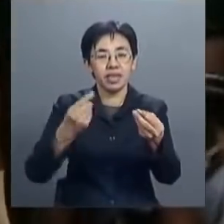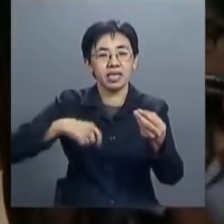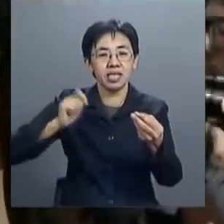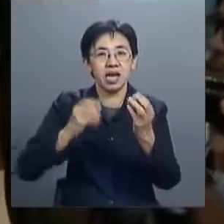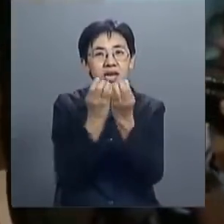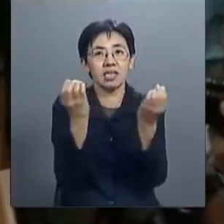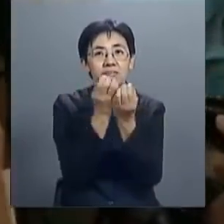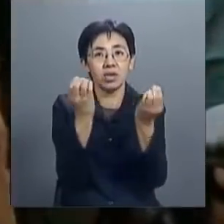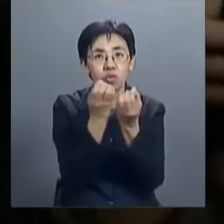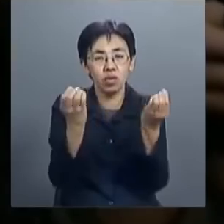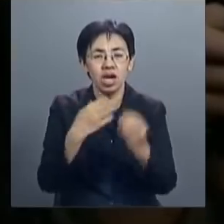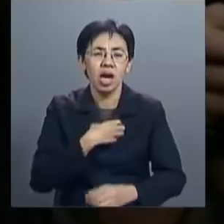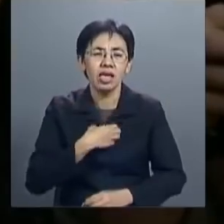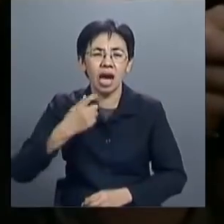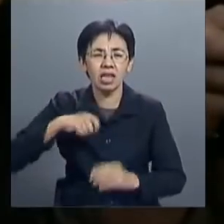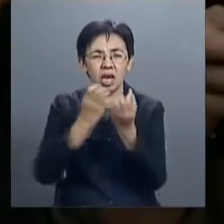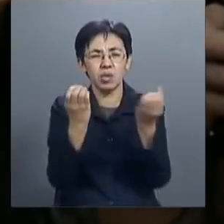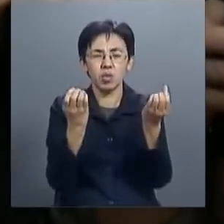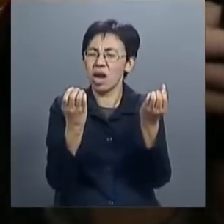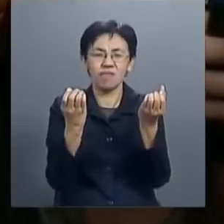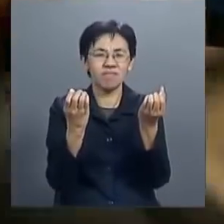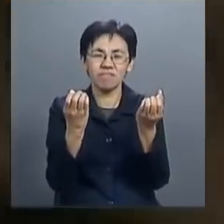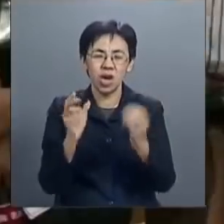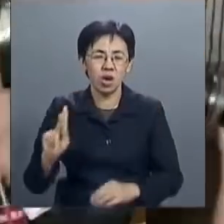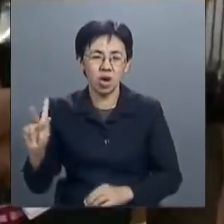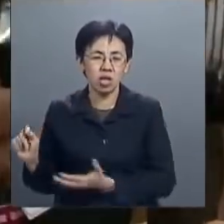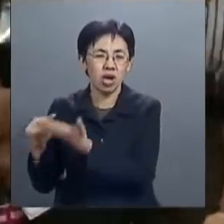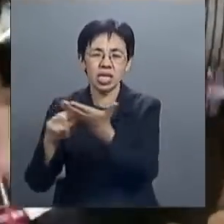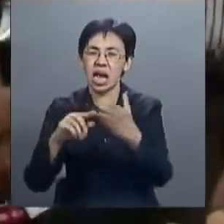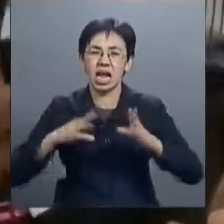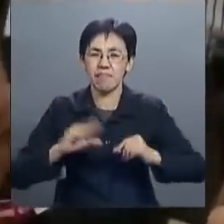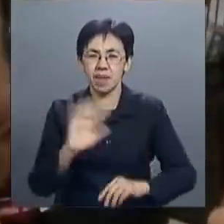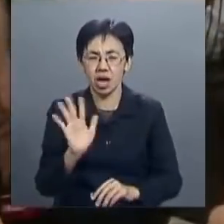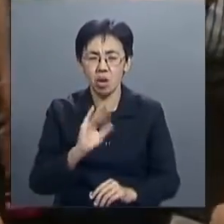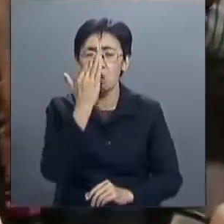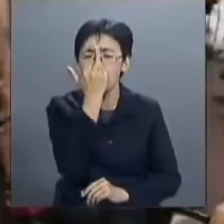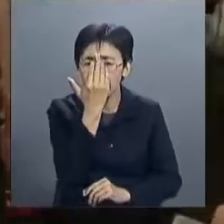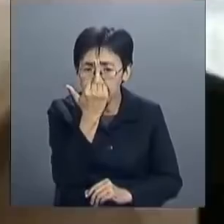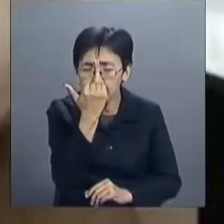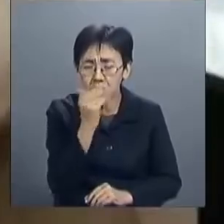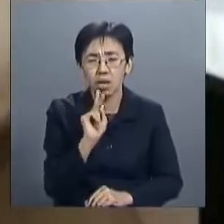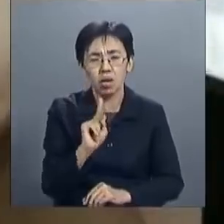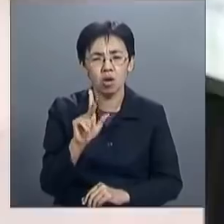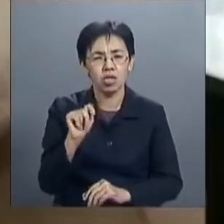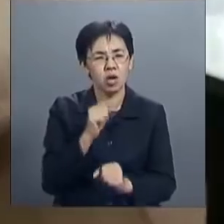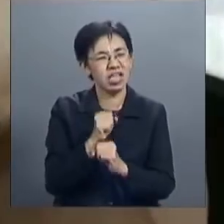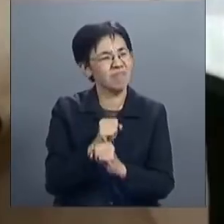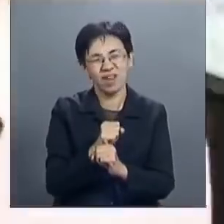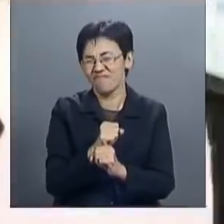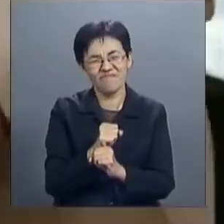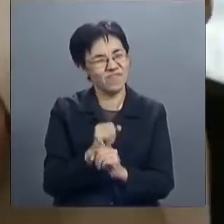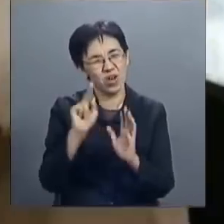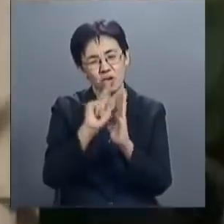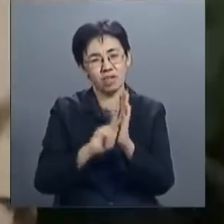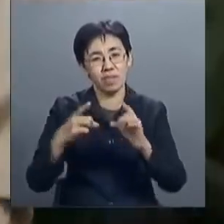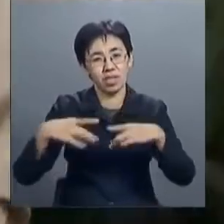ญค่ะเพื่อขอให้ศาลไม่รับคำร้องของกกต.ด้วยเหตุผลว่าการดำเนินการของกกต.นั้นไม่ชอบด้วยกฎหมายค่ะ